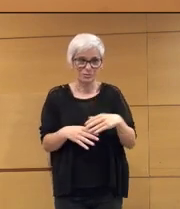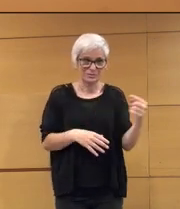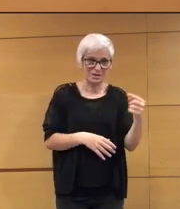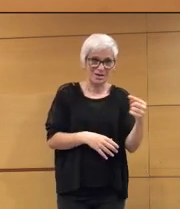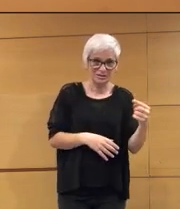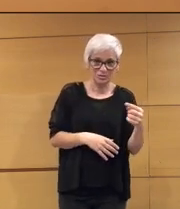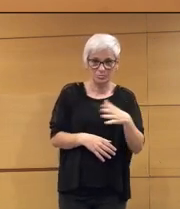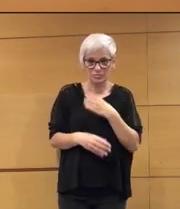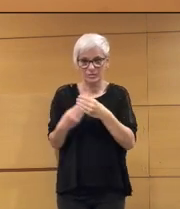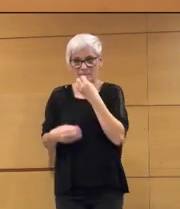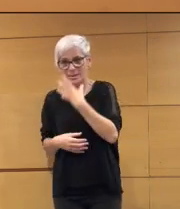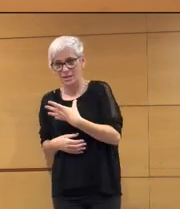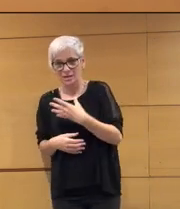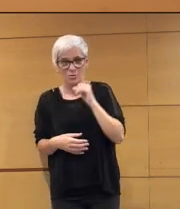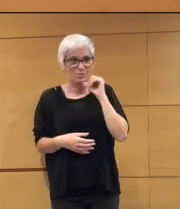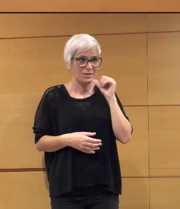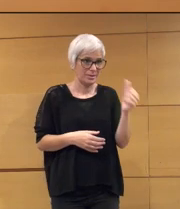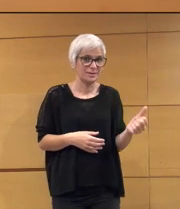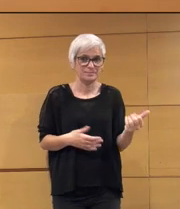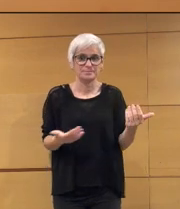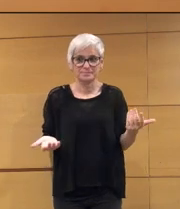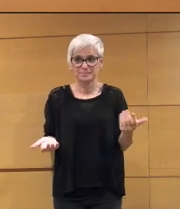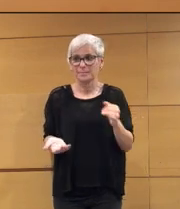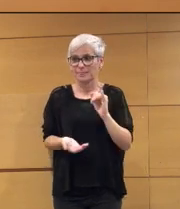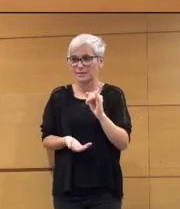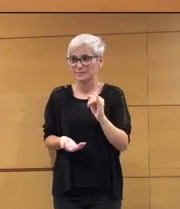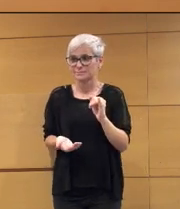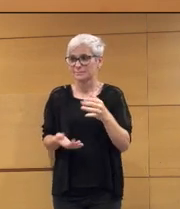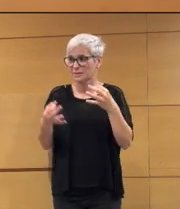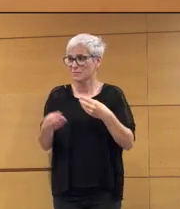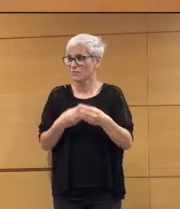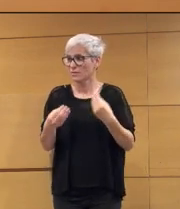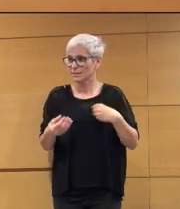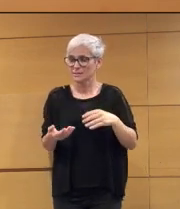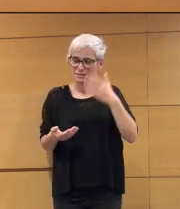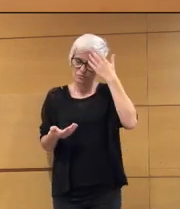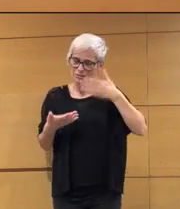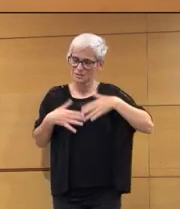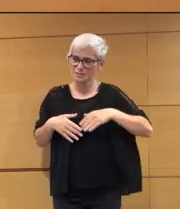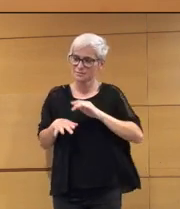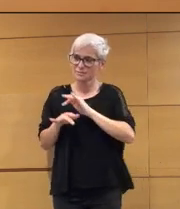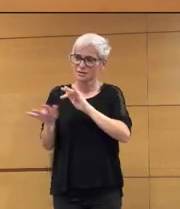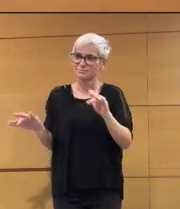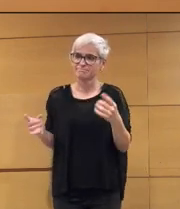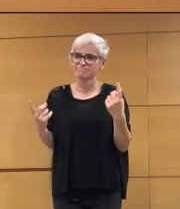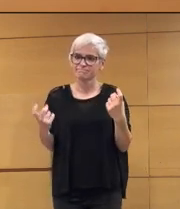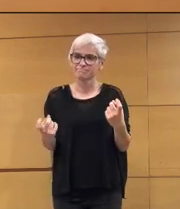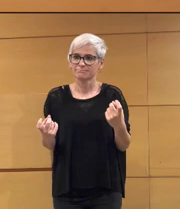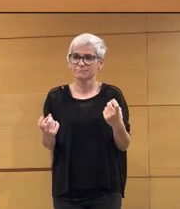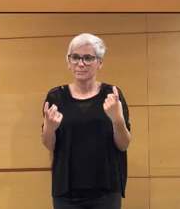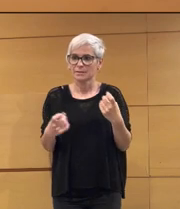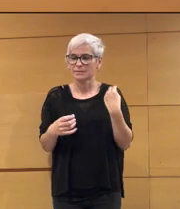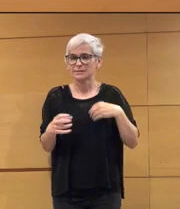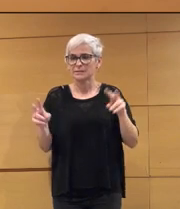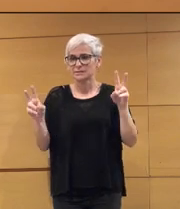fer bé o malament, i tenim que crear aquesta consciència i tenim que crear tota